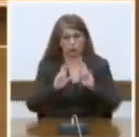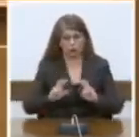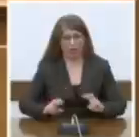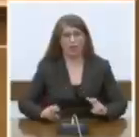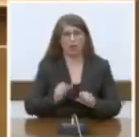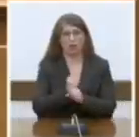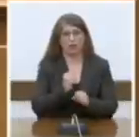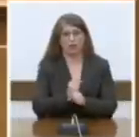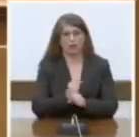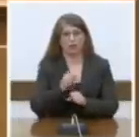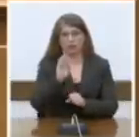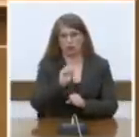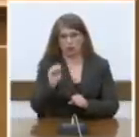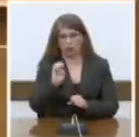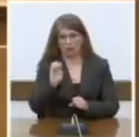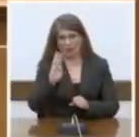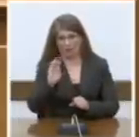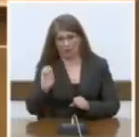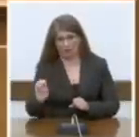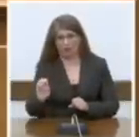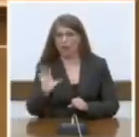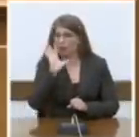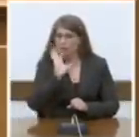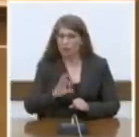εργασίας, για το ΣΕΠΕ. Αλλά είδαμε περισσότερο την πραγματική